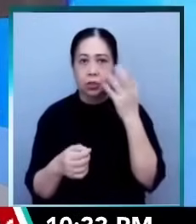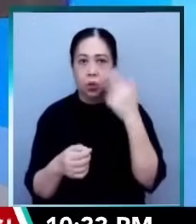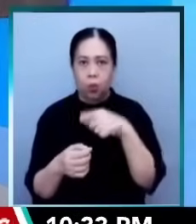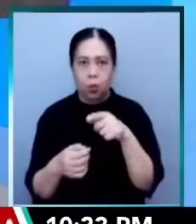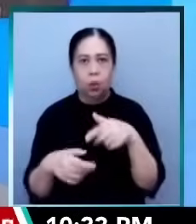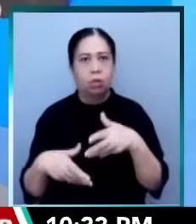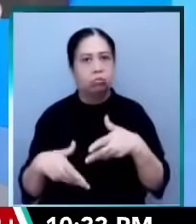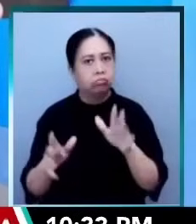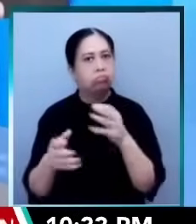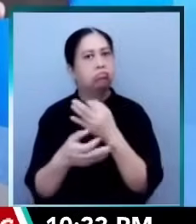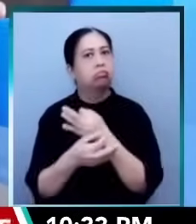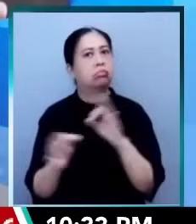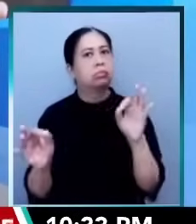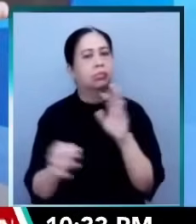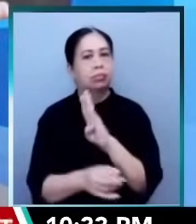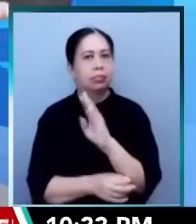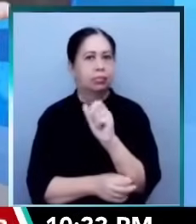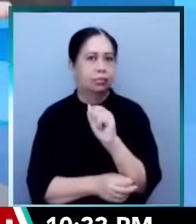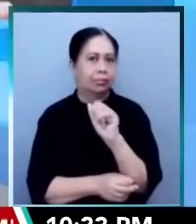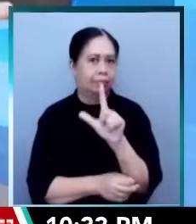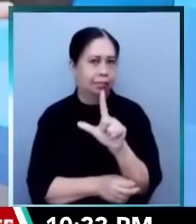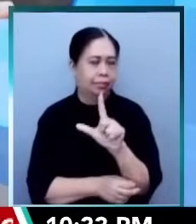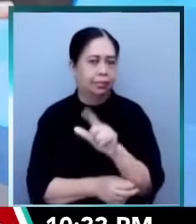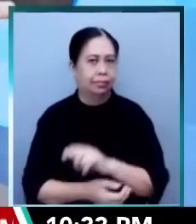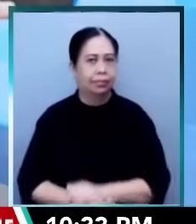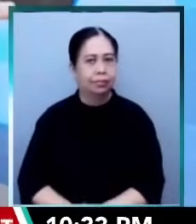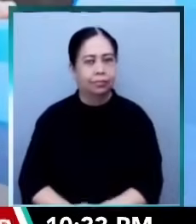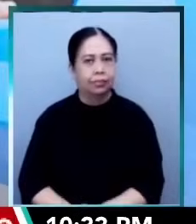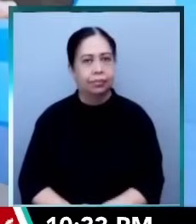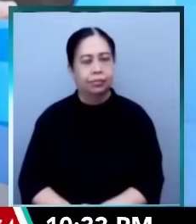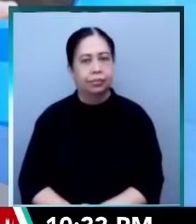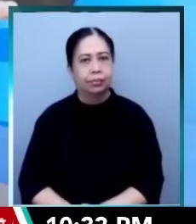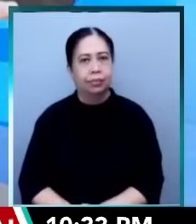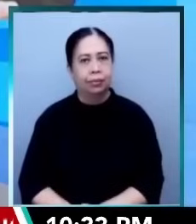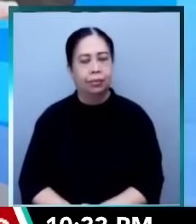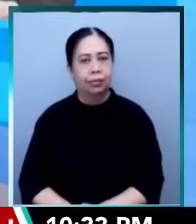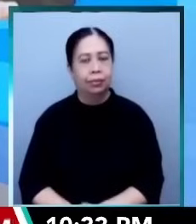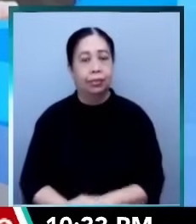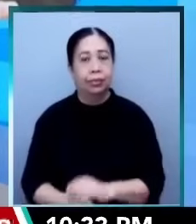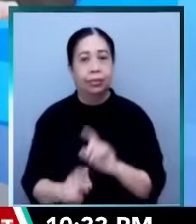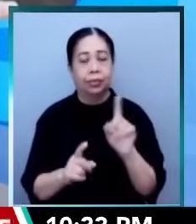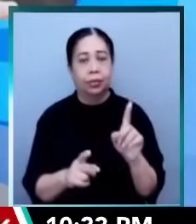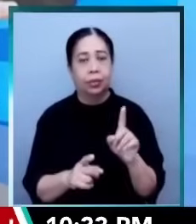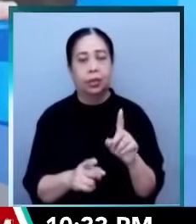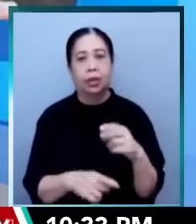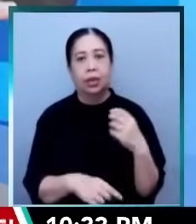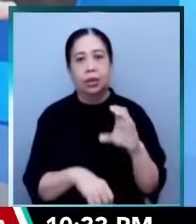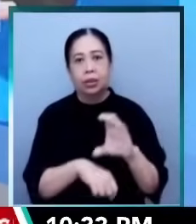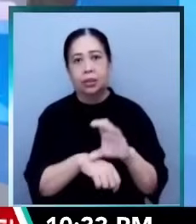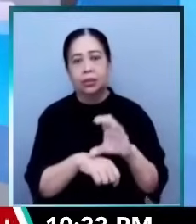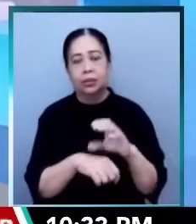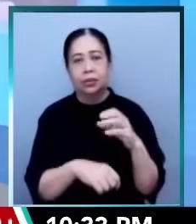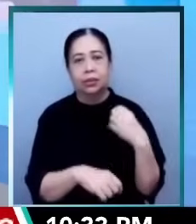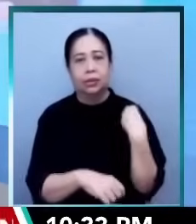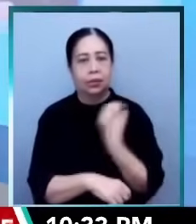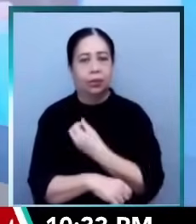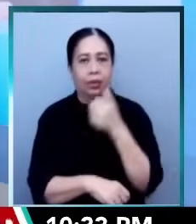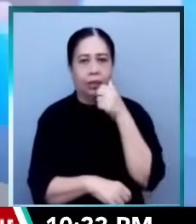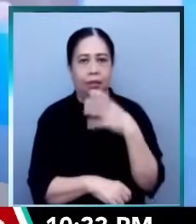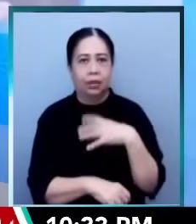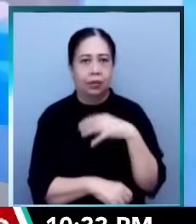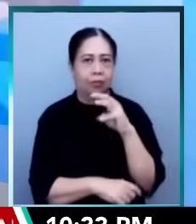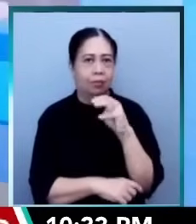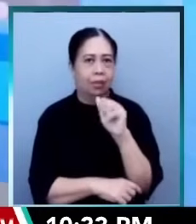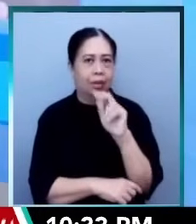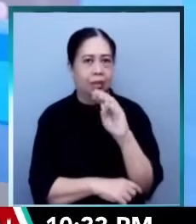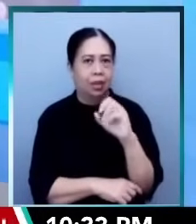o napayagan siya makapagpiyansa ng korte. Bumisita sa Our Lady of Manawag si De Lima isang araw matapos makalabas ng